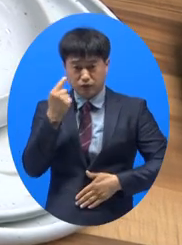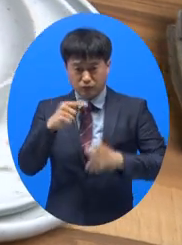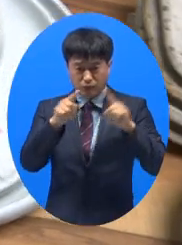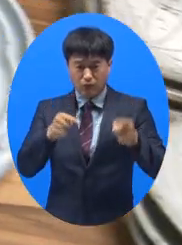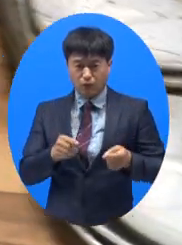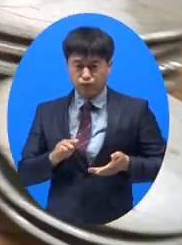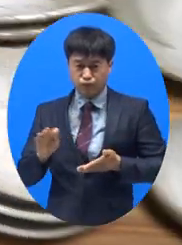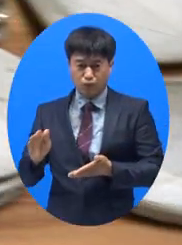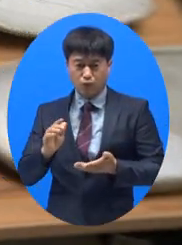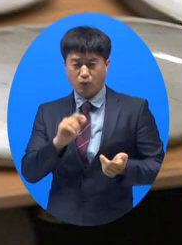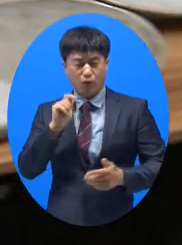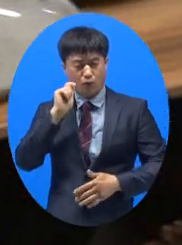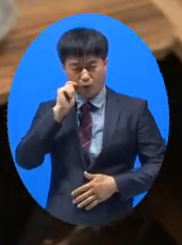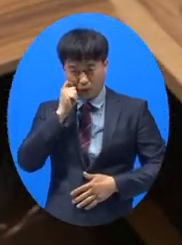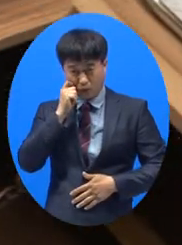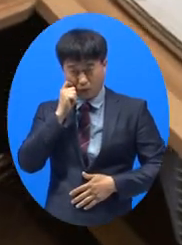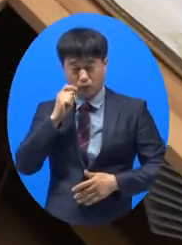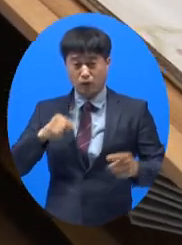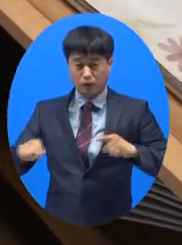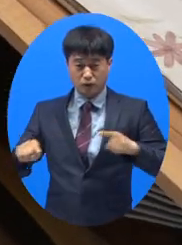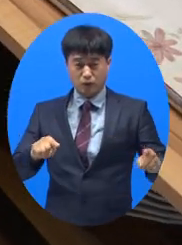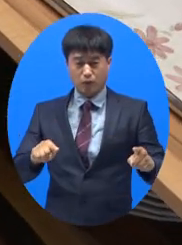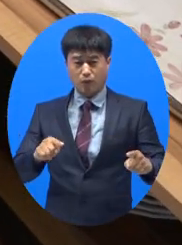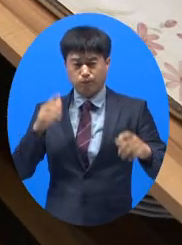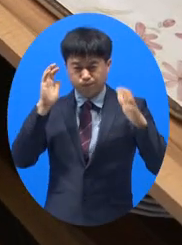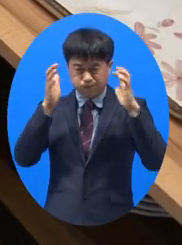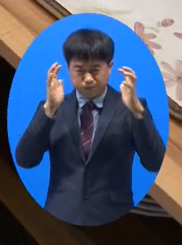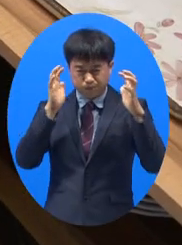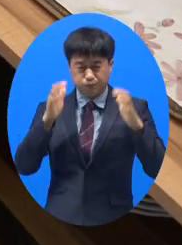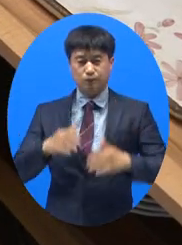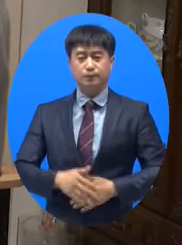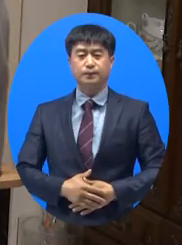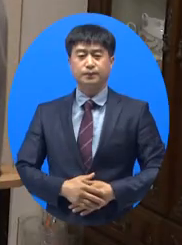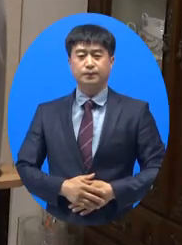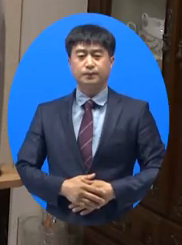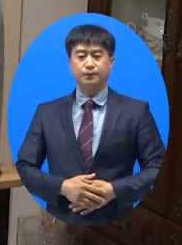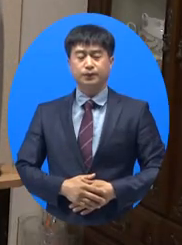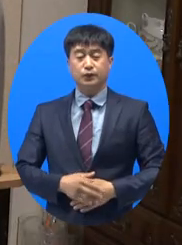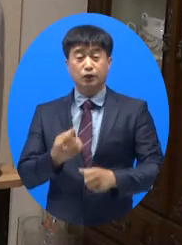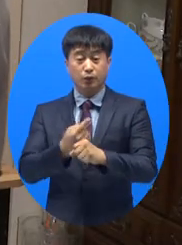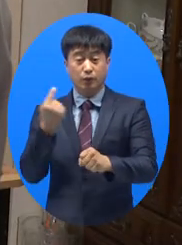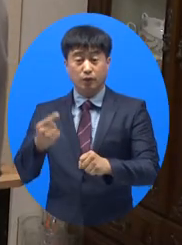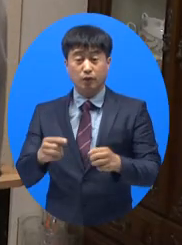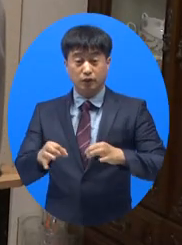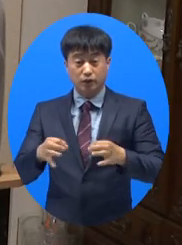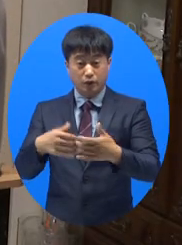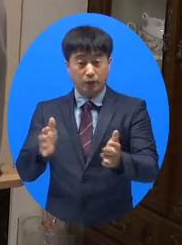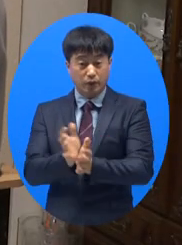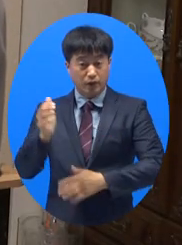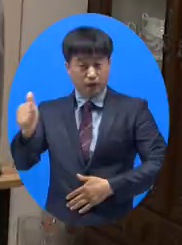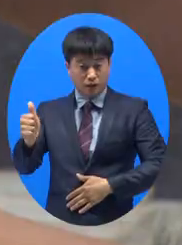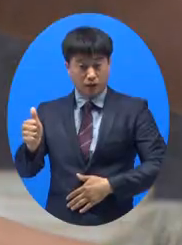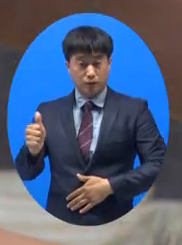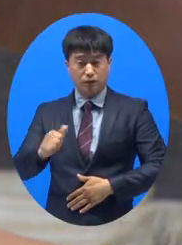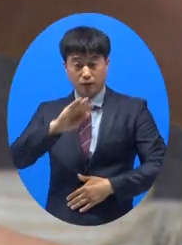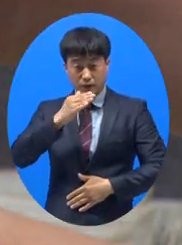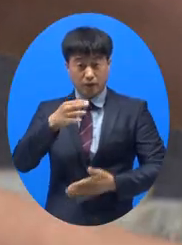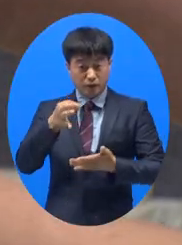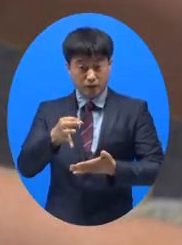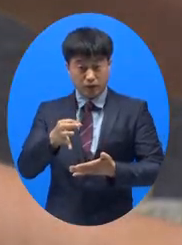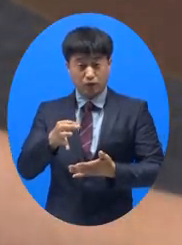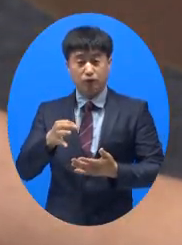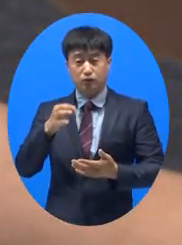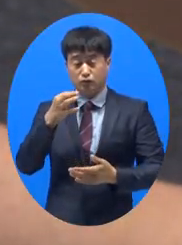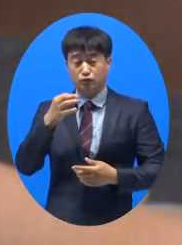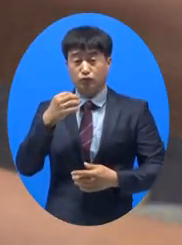제출 등 다소 까다로운 행정 절차들은 여전히 복잡하고 어렵습니다. 이외에도 상인 회장으로서 상인의 예산의 효율적